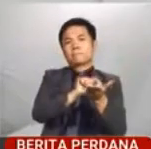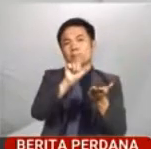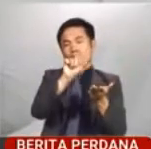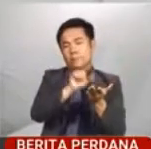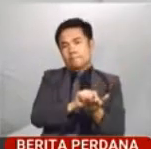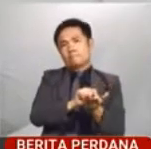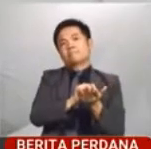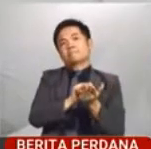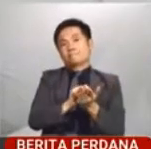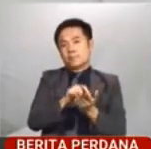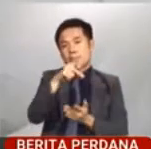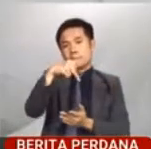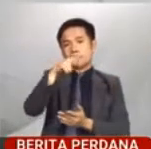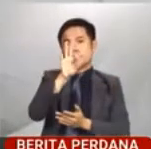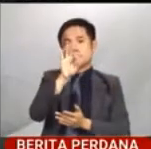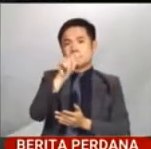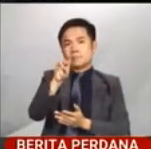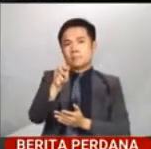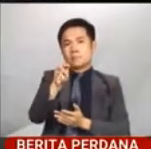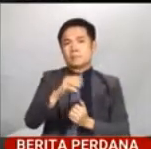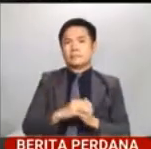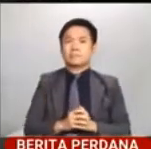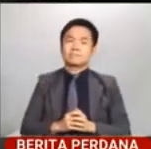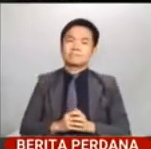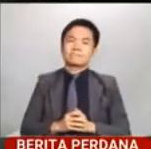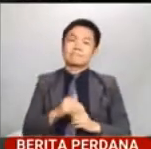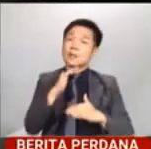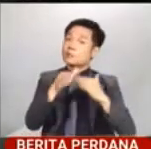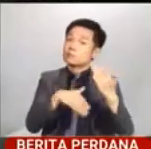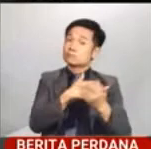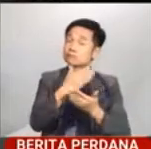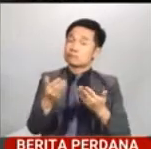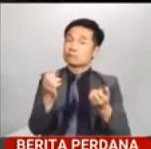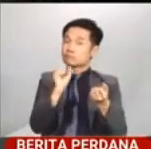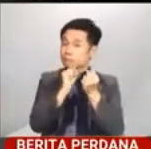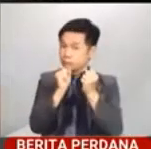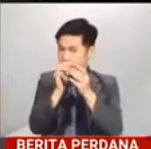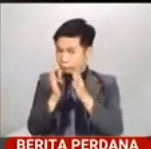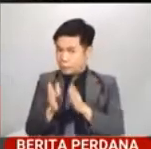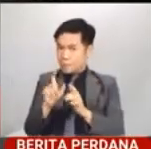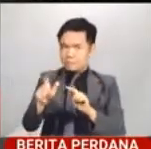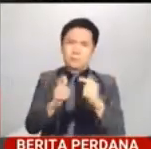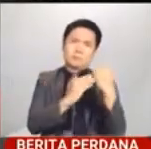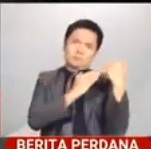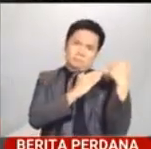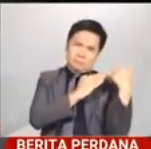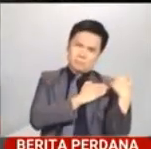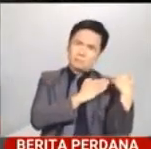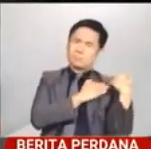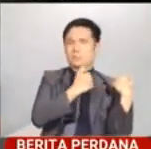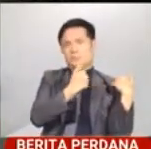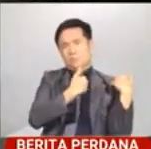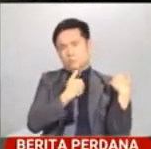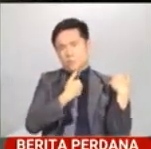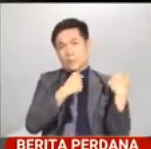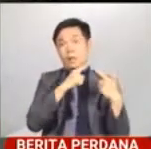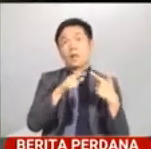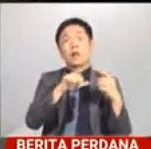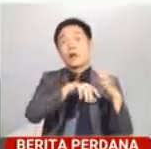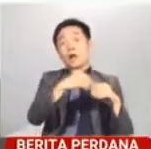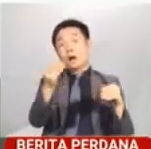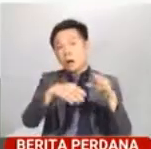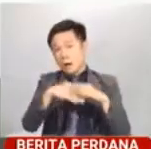pfn menurut beliau semua pemain diminta agar bertanggung jawab terhadap diri sendiri dengan menghentikan